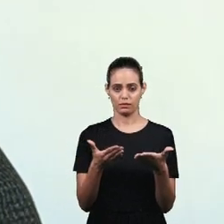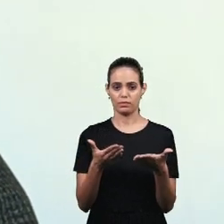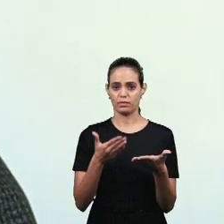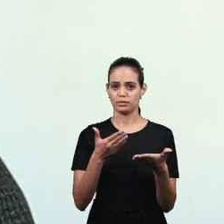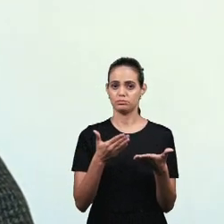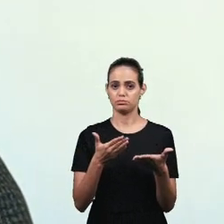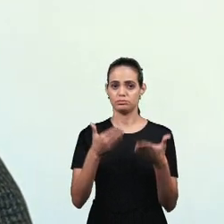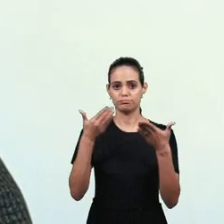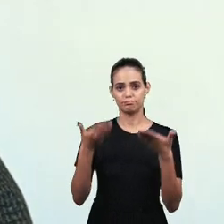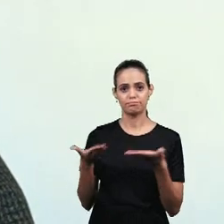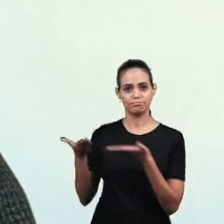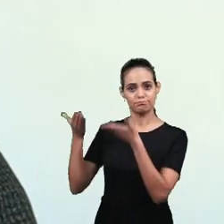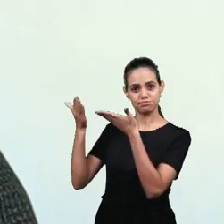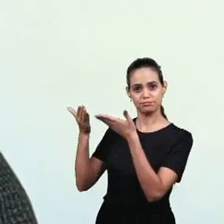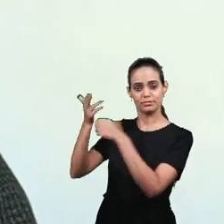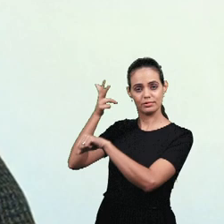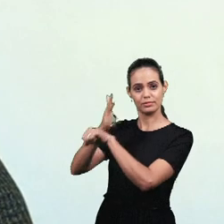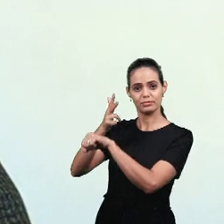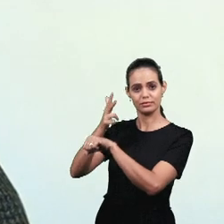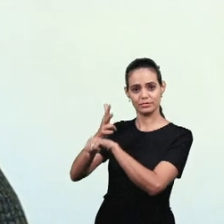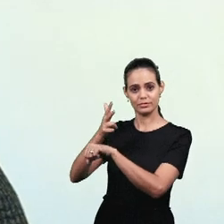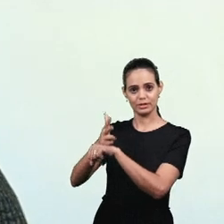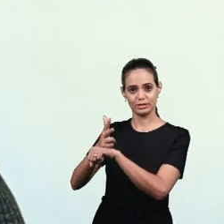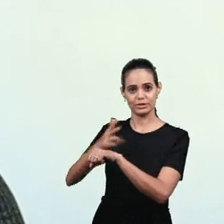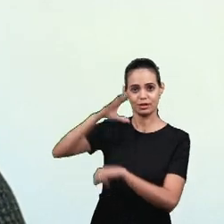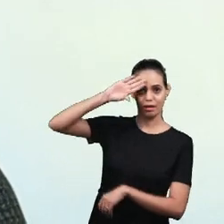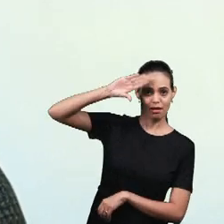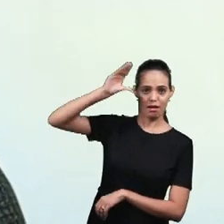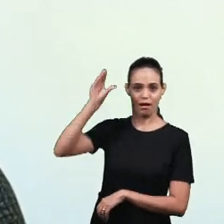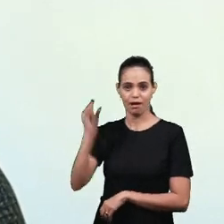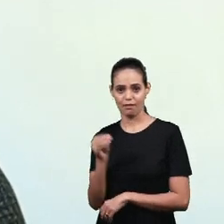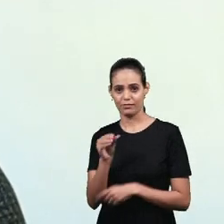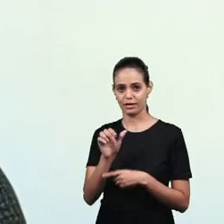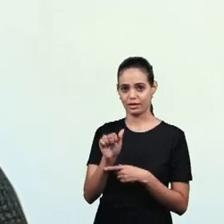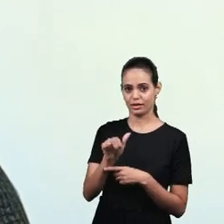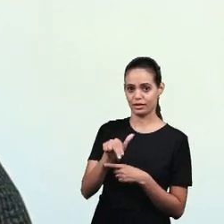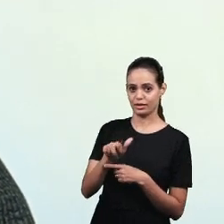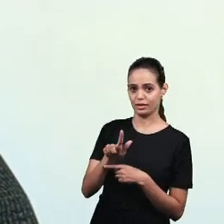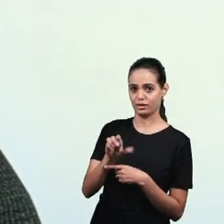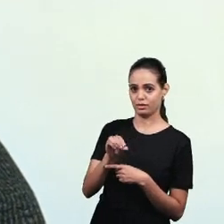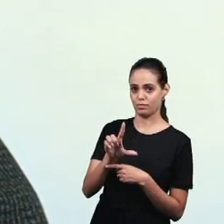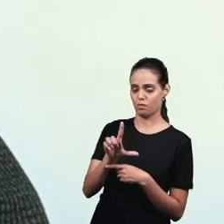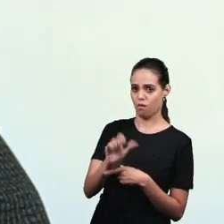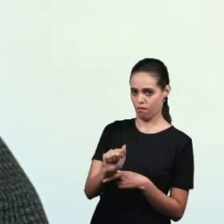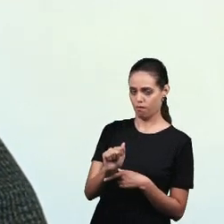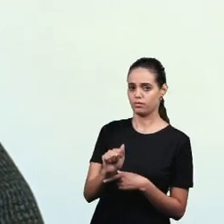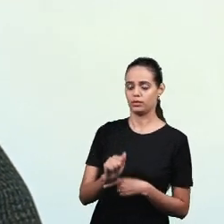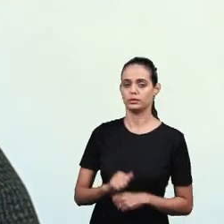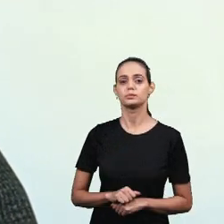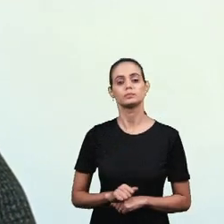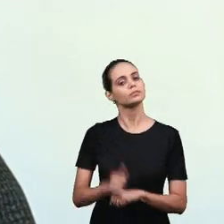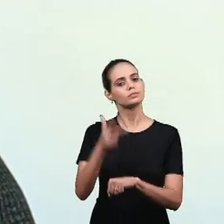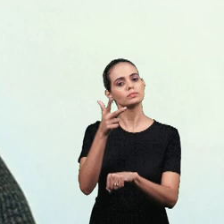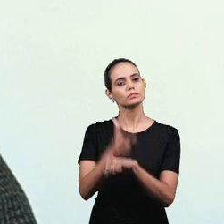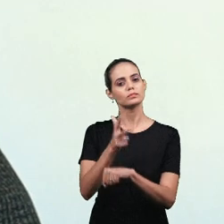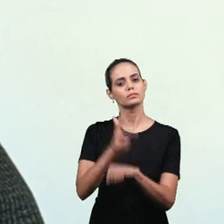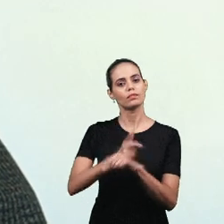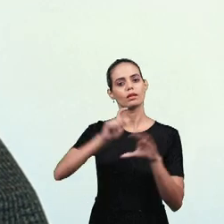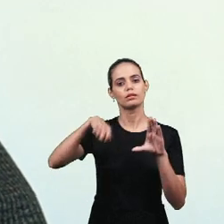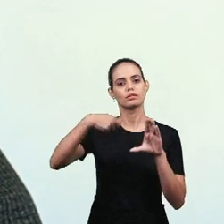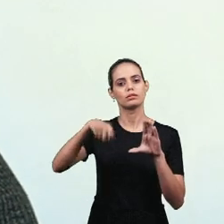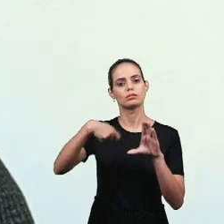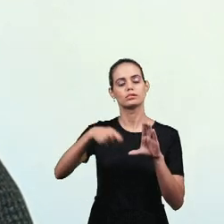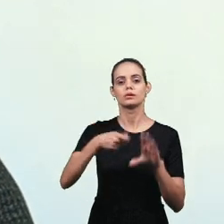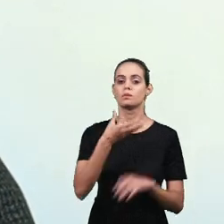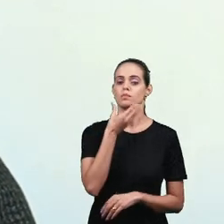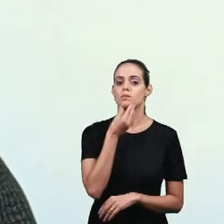l'Afrique, d'Angola. Nous a été envoyé un enregistrement de notre frère, le jeune Ernest